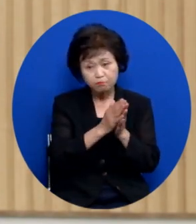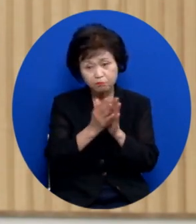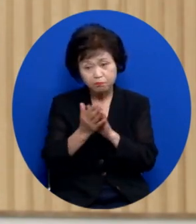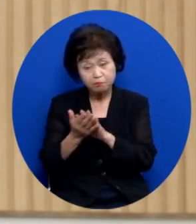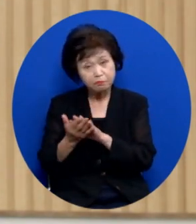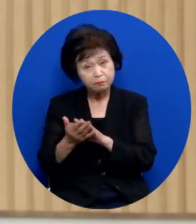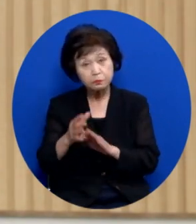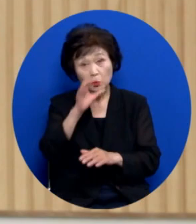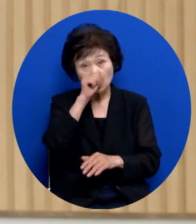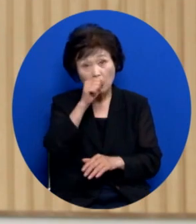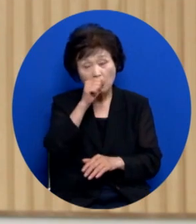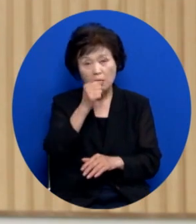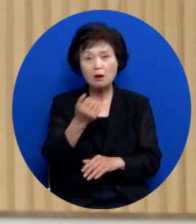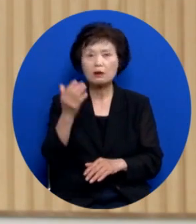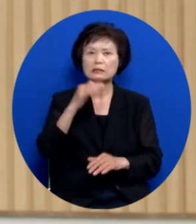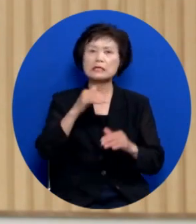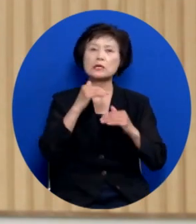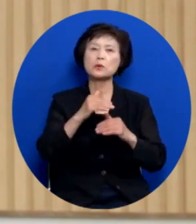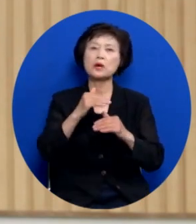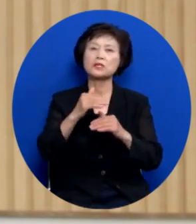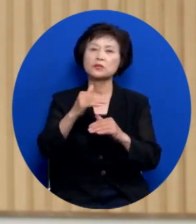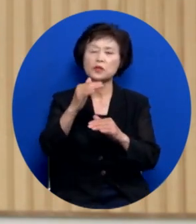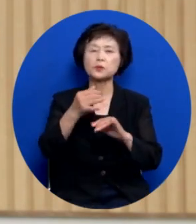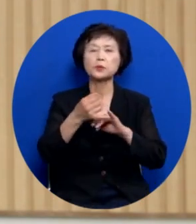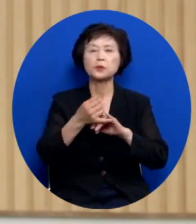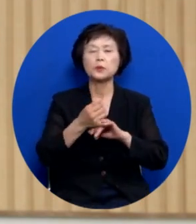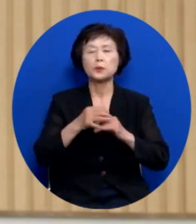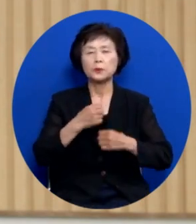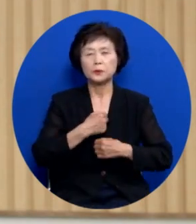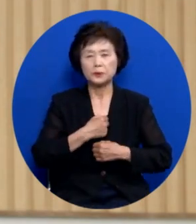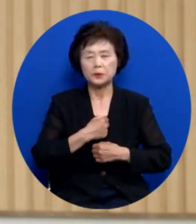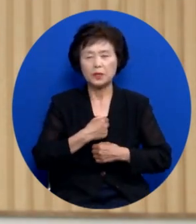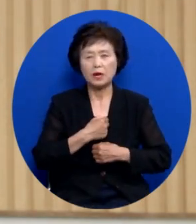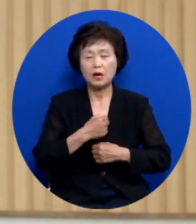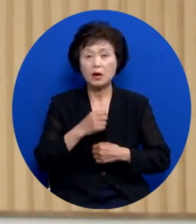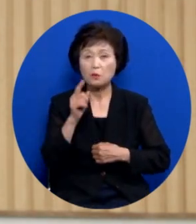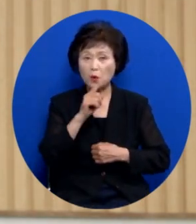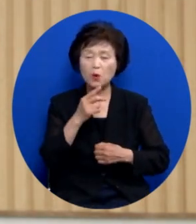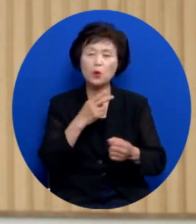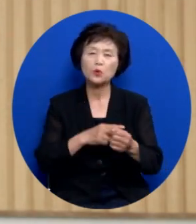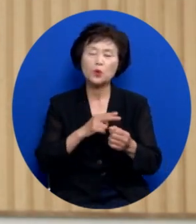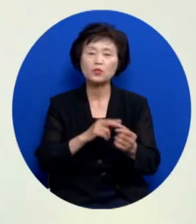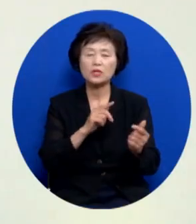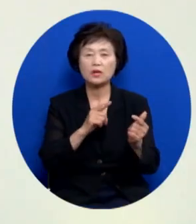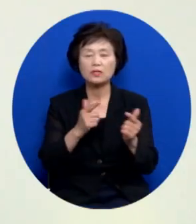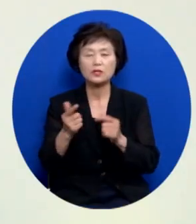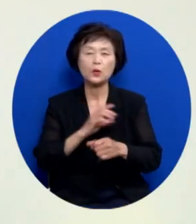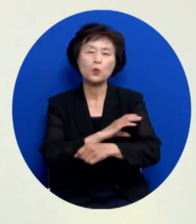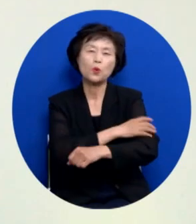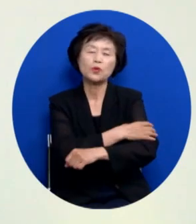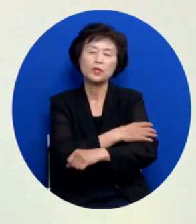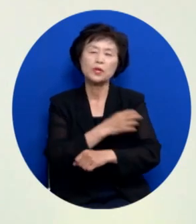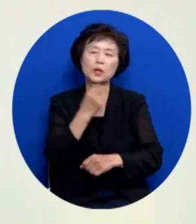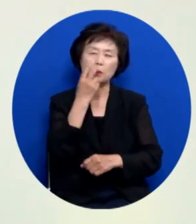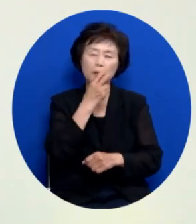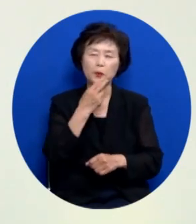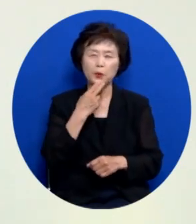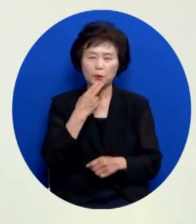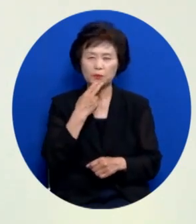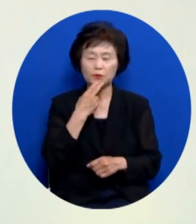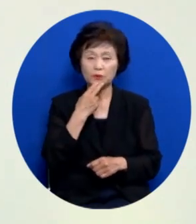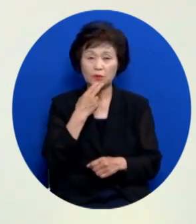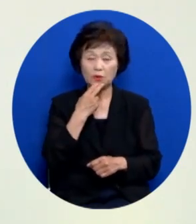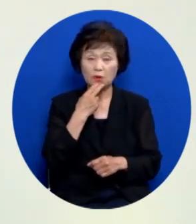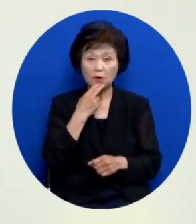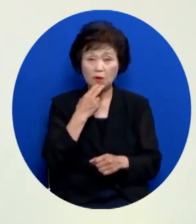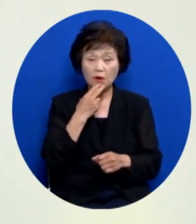그러나 그 과정에서 꼭 지켜져야 할 교사의 권위가 보호받지 못했습니다. 교단에서